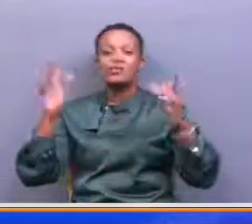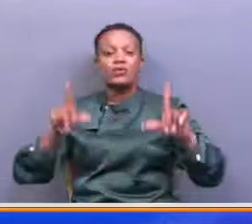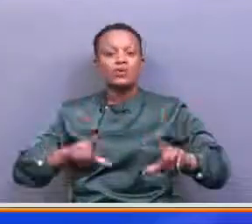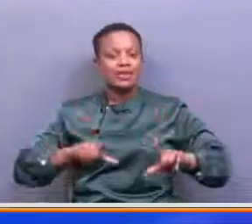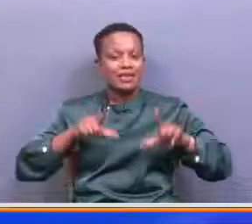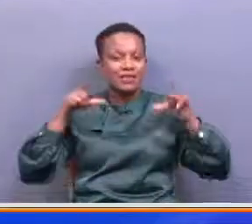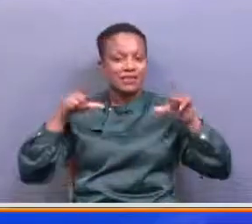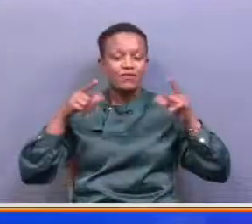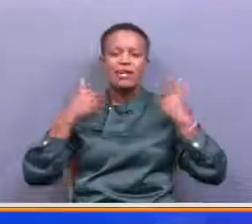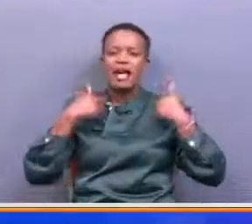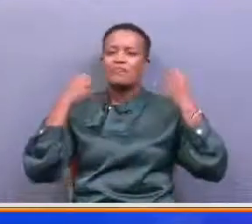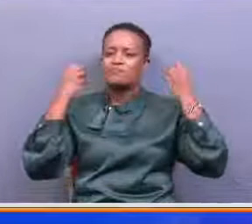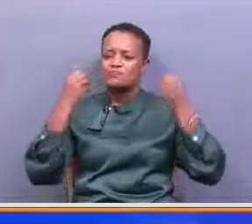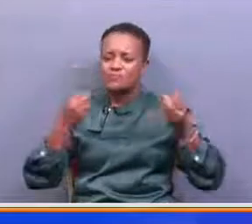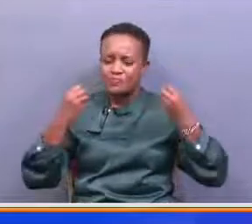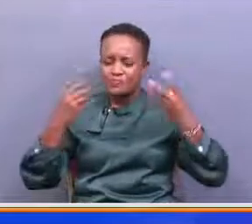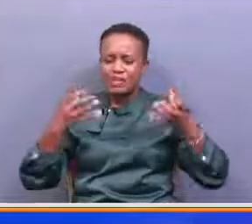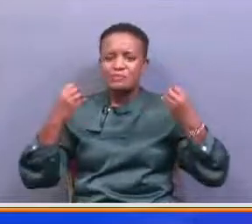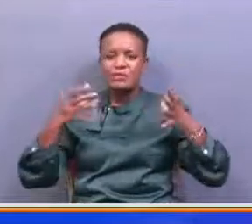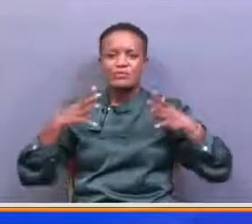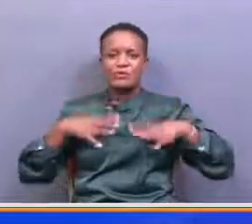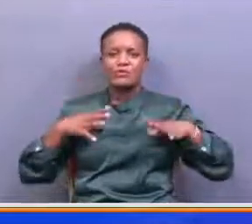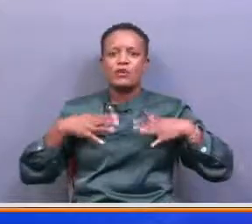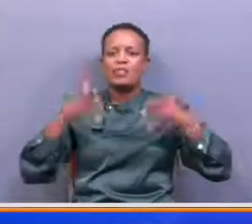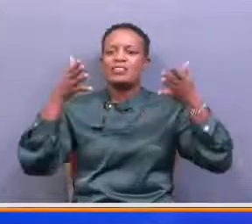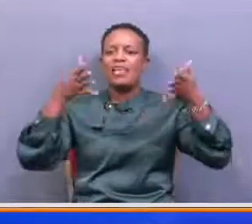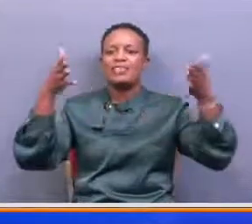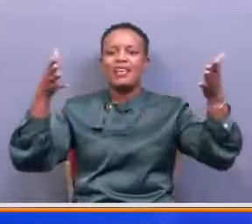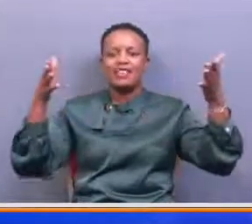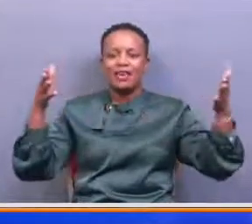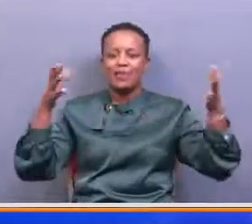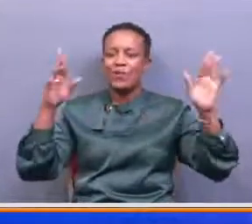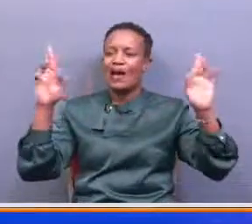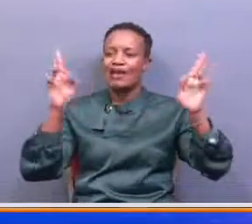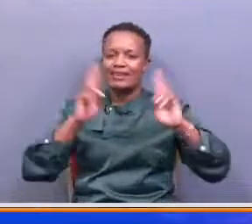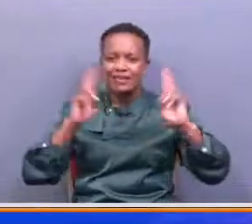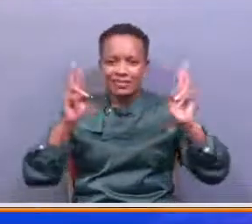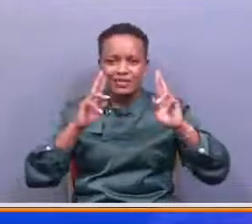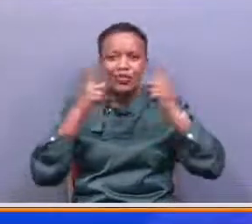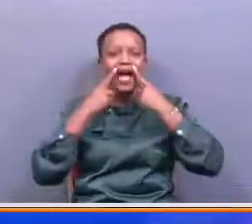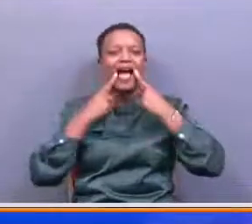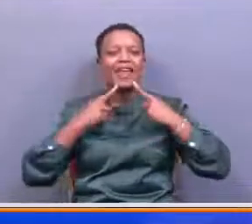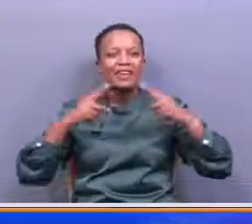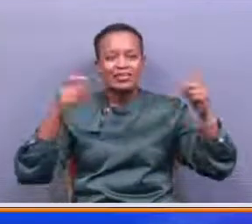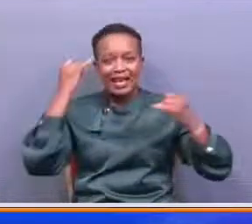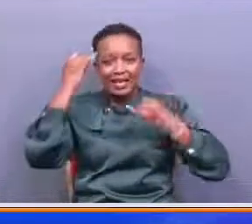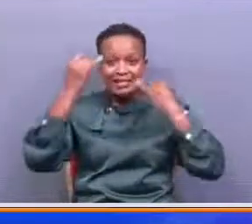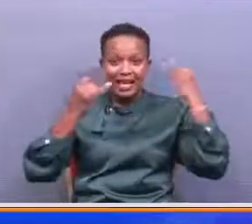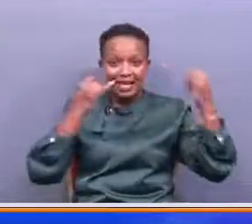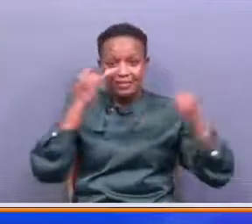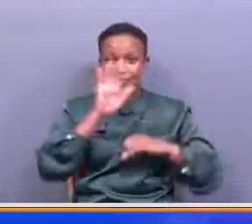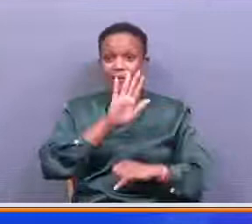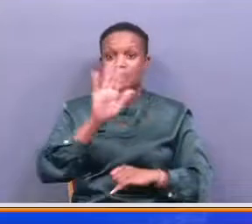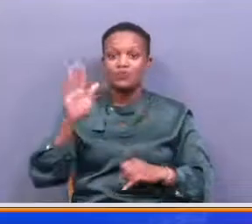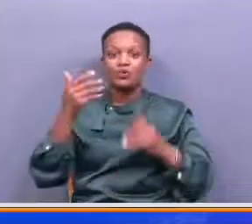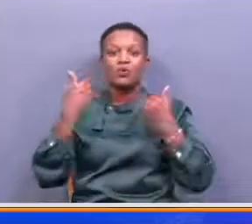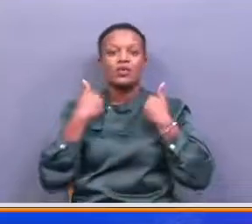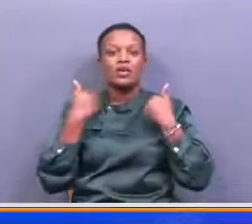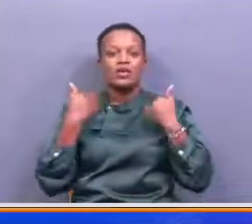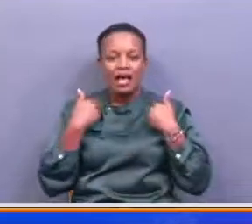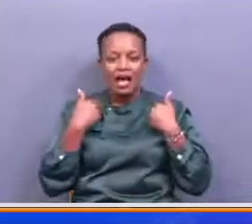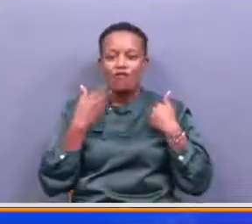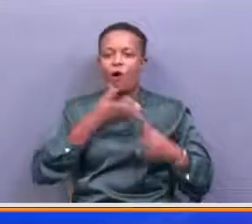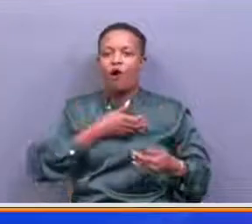watu wengi sana wenye kutaka kutangaza maoni yao. Na kuna mwenyewe hapa, au ni mama au ni